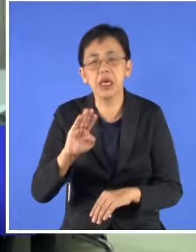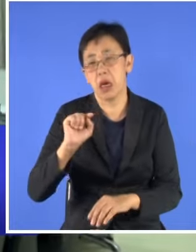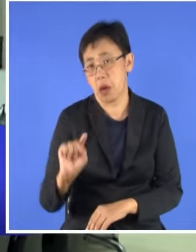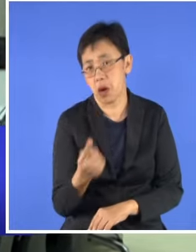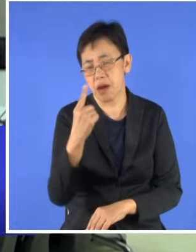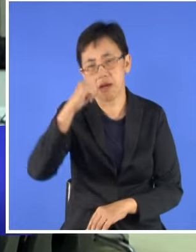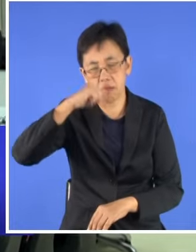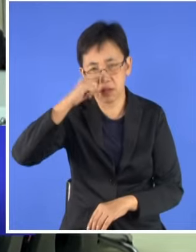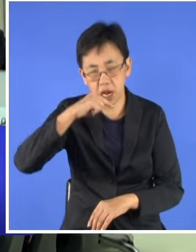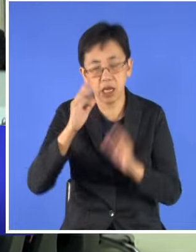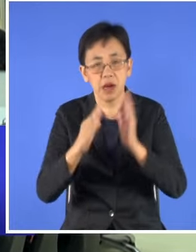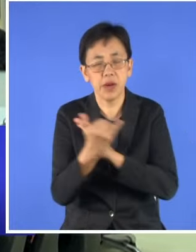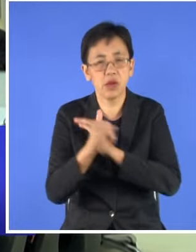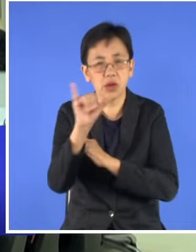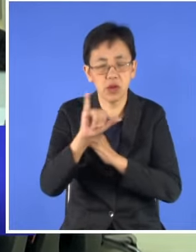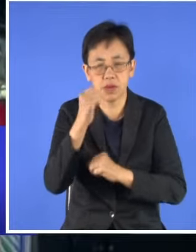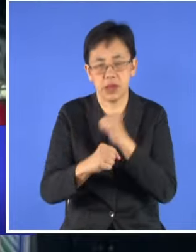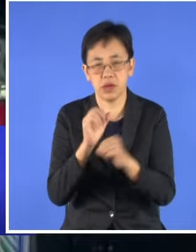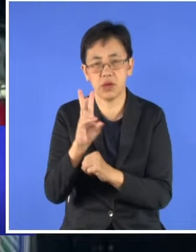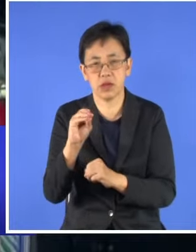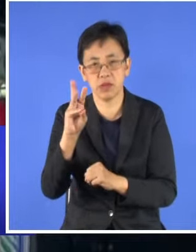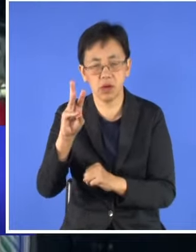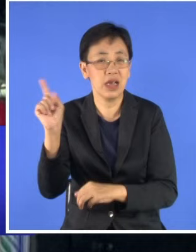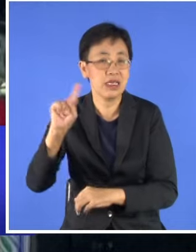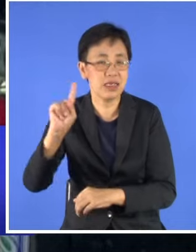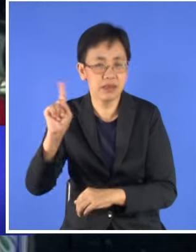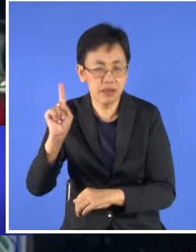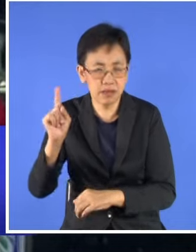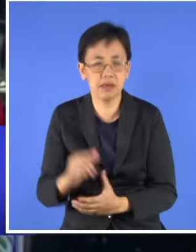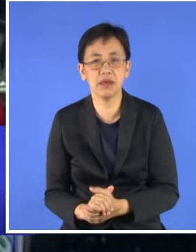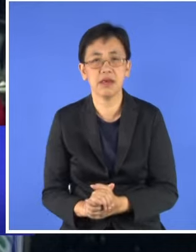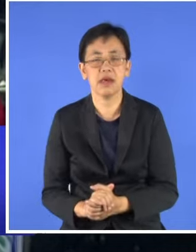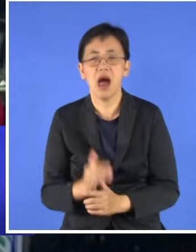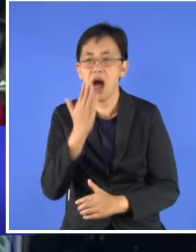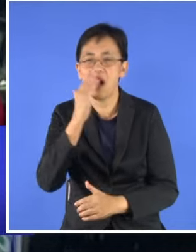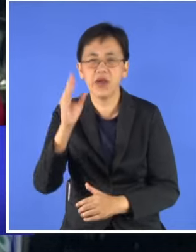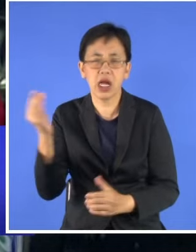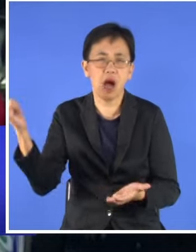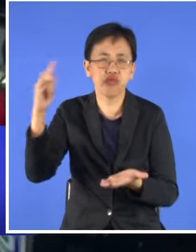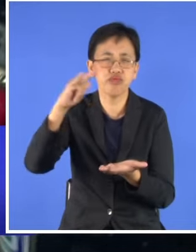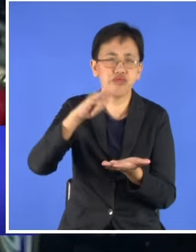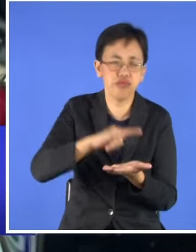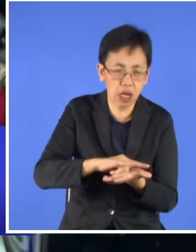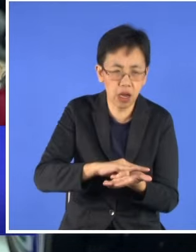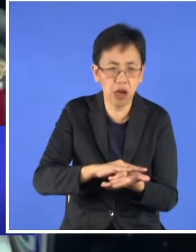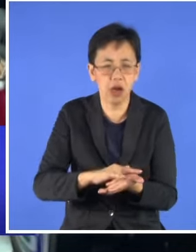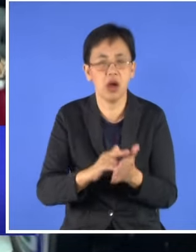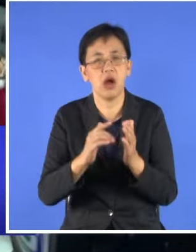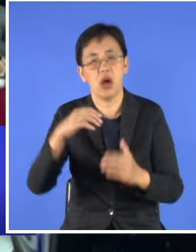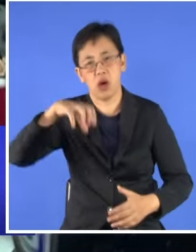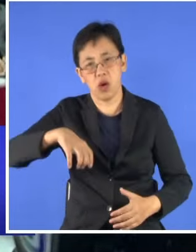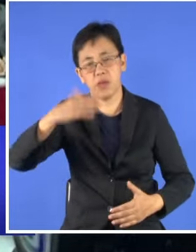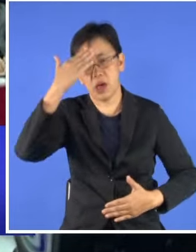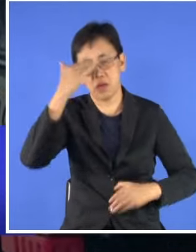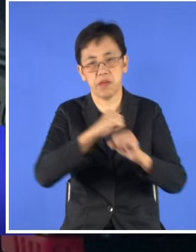วยชายเป็ชาวยุโรปไว 66 ปีเดินทางมาจากต้นทางแถบประเทศแอฟริกาซึ่ทางกลมคบคุมโรคมีมาร